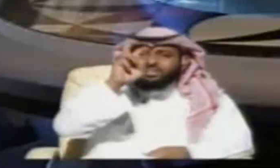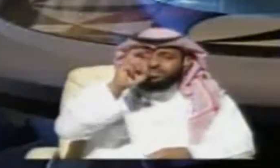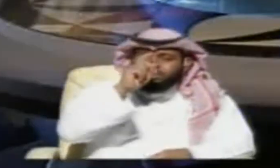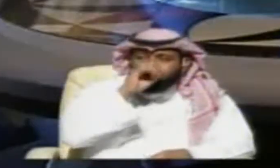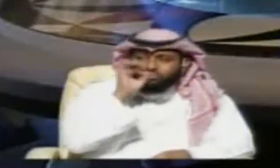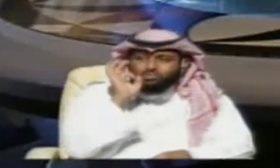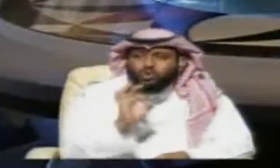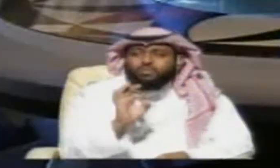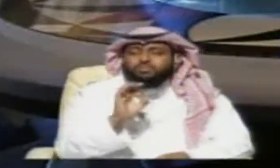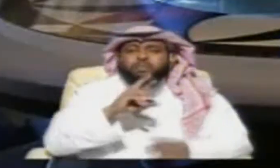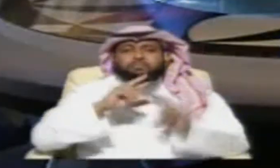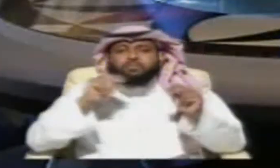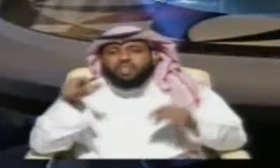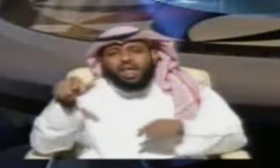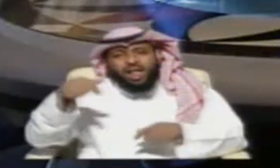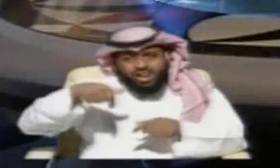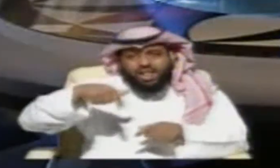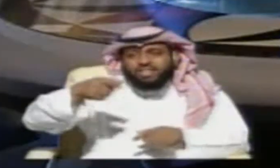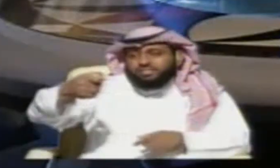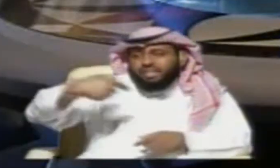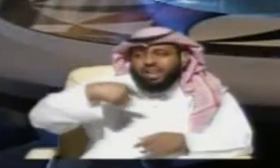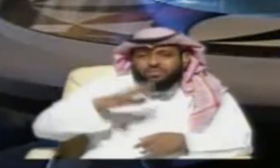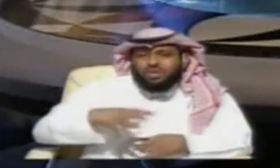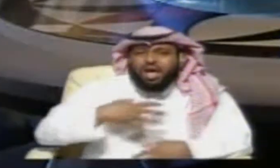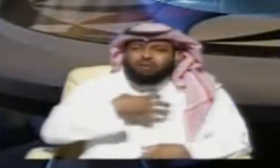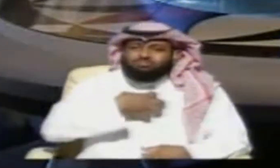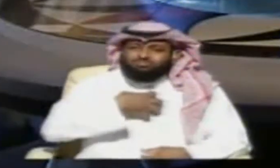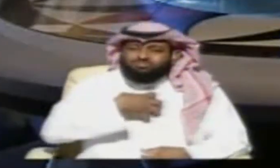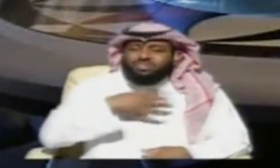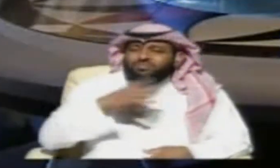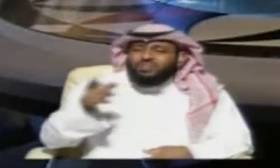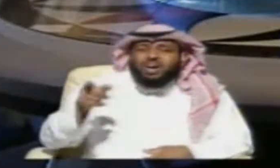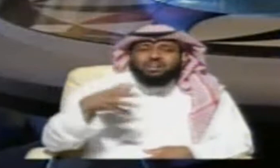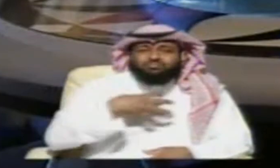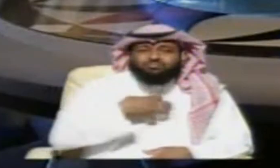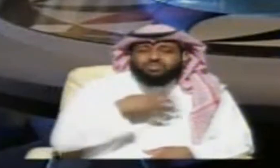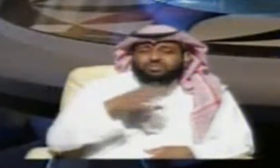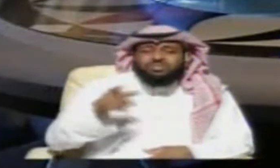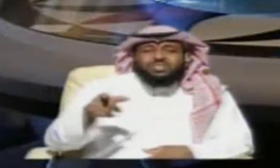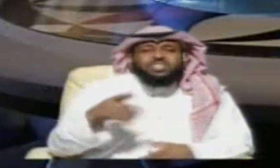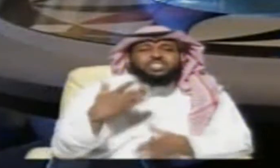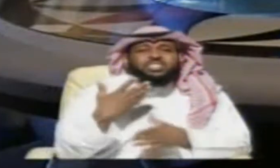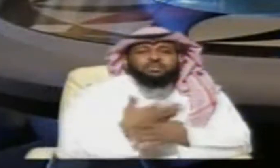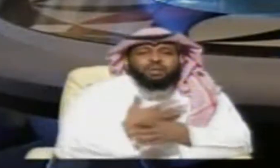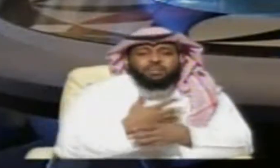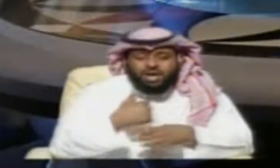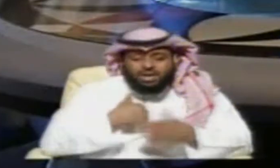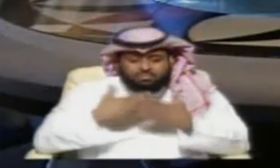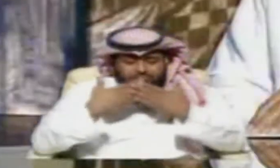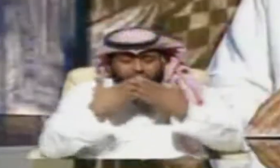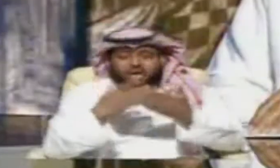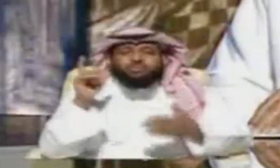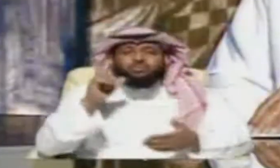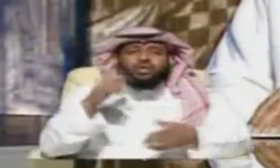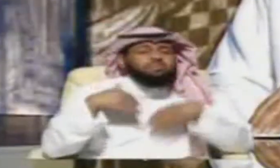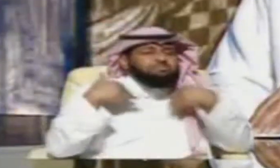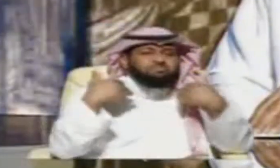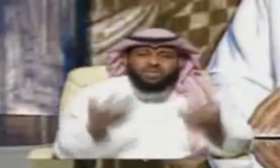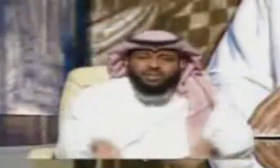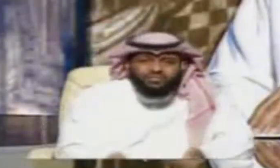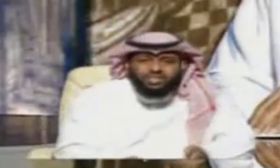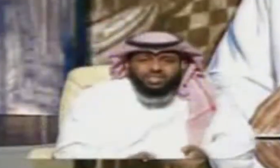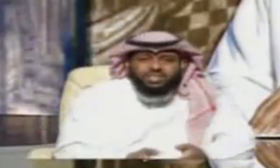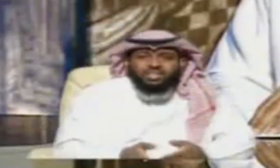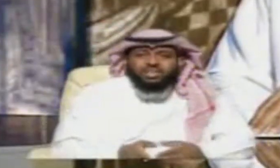هذا الأخ نزار يتحدث الآن عن بحرقة ومأساة عما يجري هناك. للأسف الشديد جزء كبير من هذه المأساة